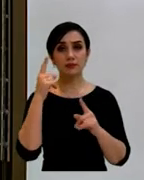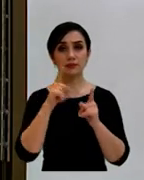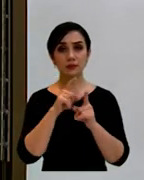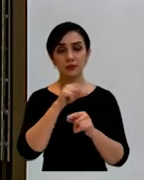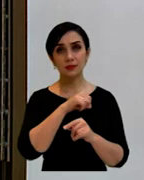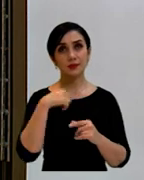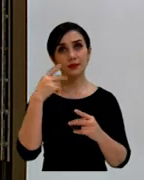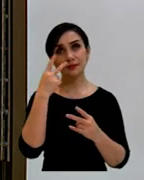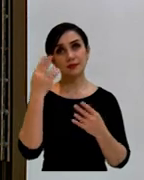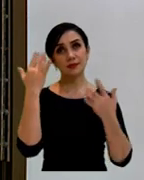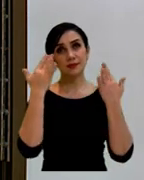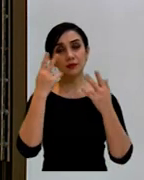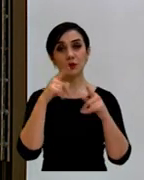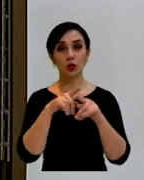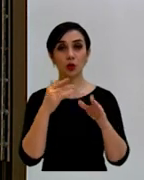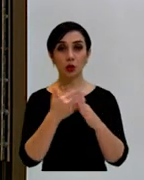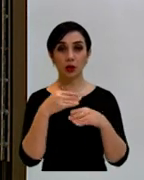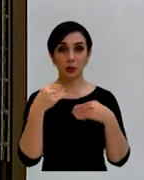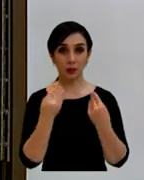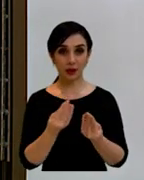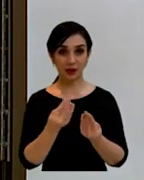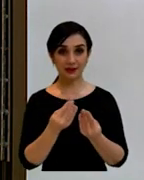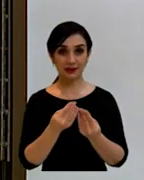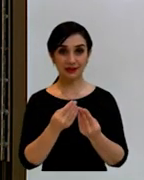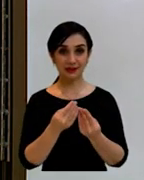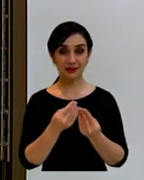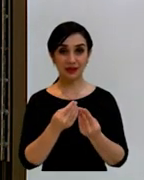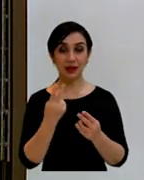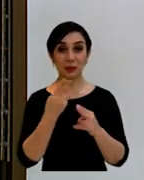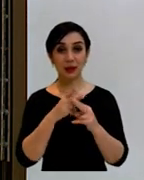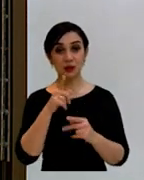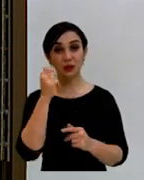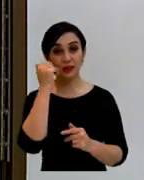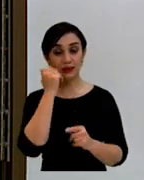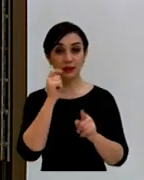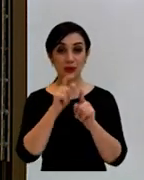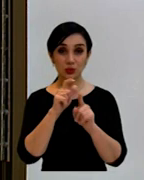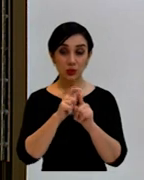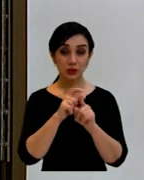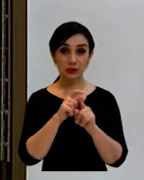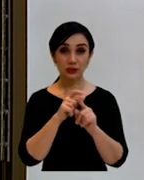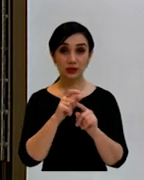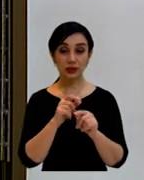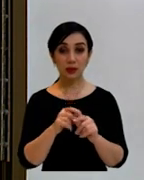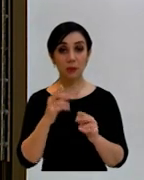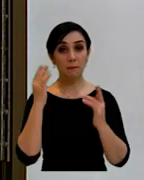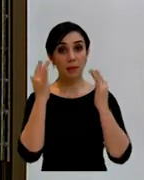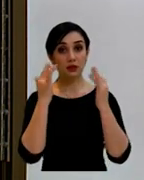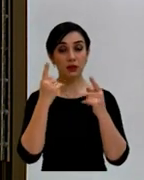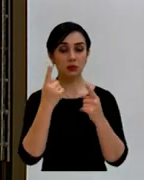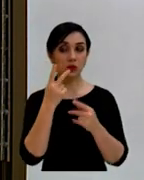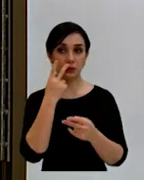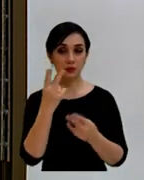qilishimizga yordam beradi. Ana endi mana shu eskirgan ko'hna so'zlarimizning ma'nosiga